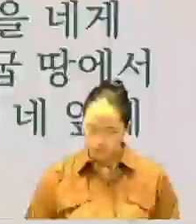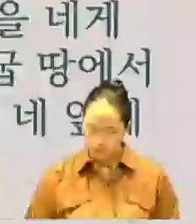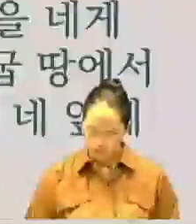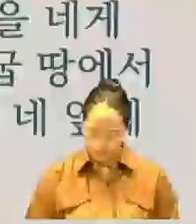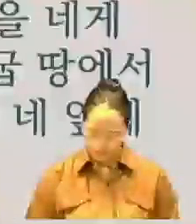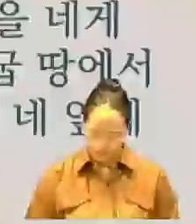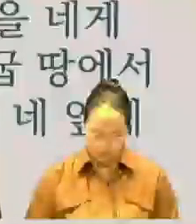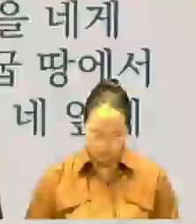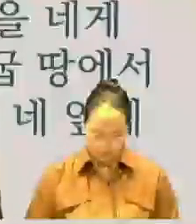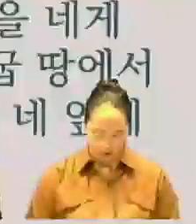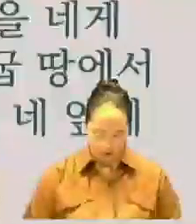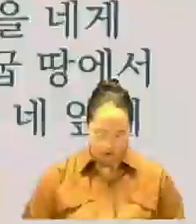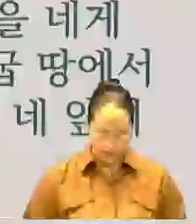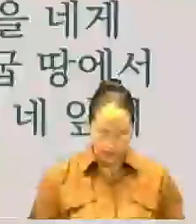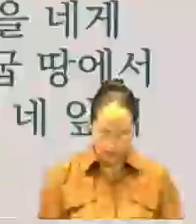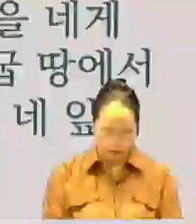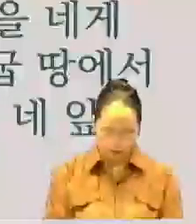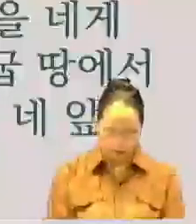弥迦书